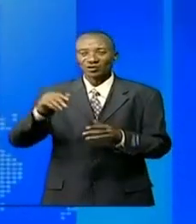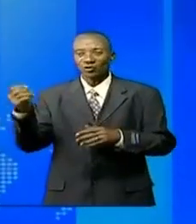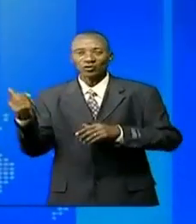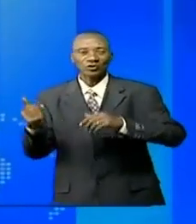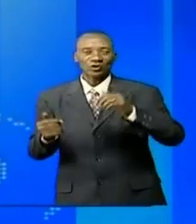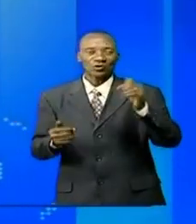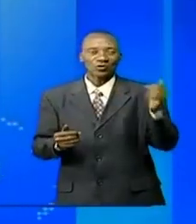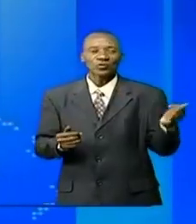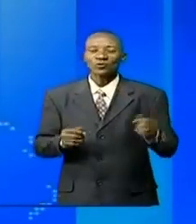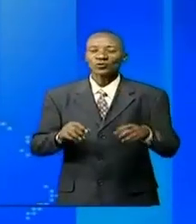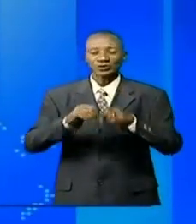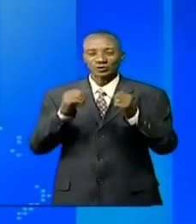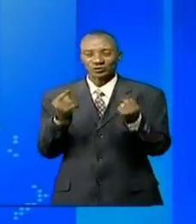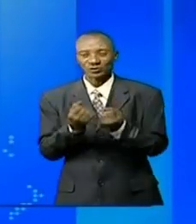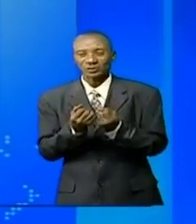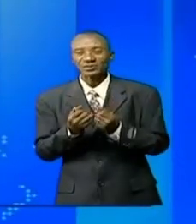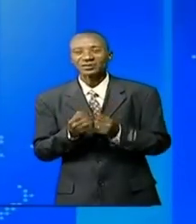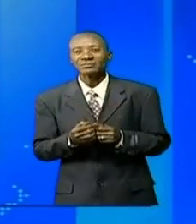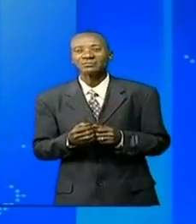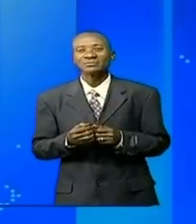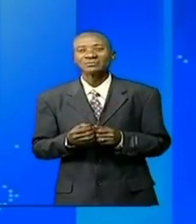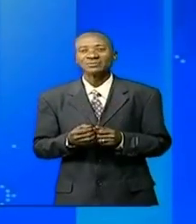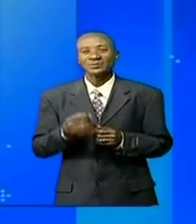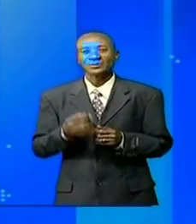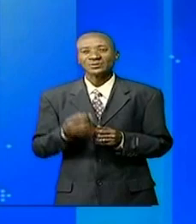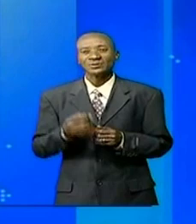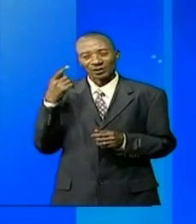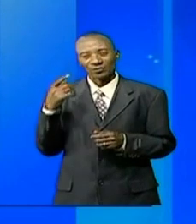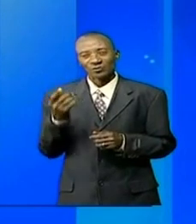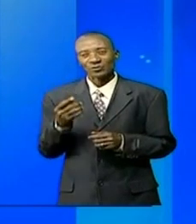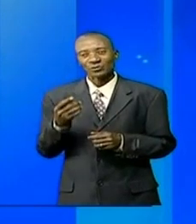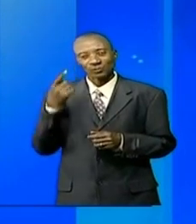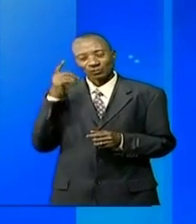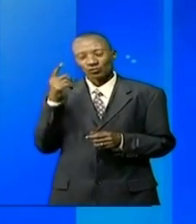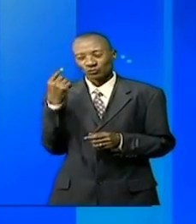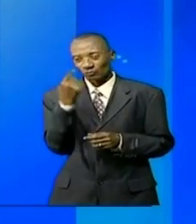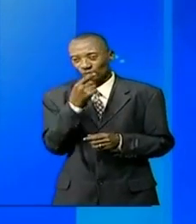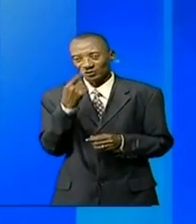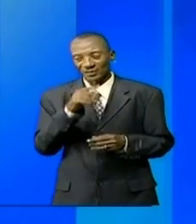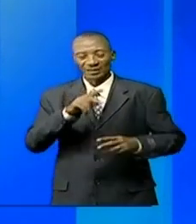presse pour éclairer certaines zones d'ombres en rapport avec